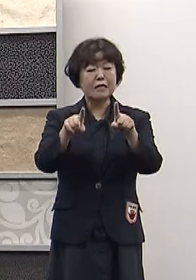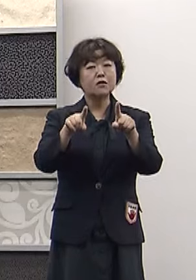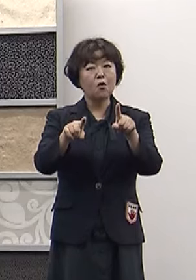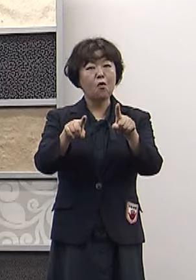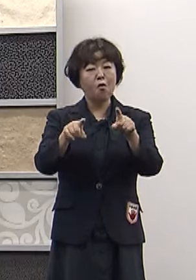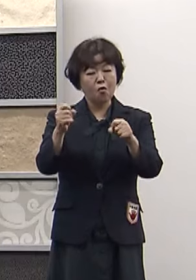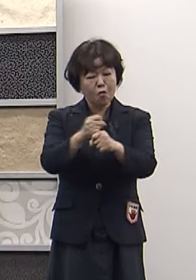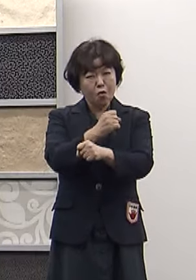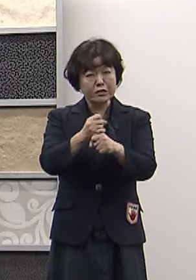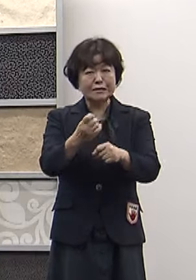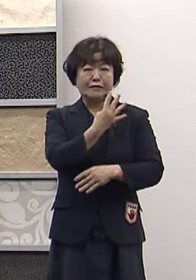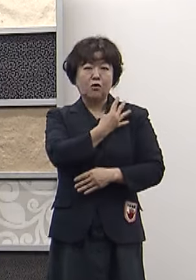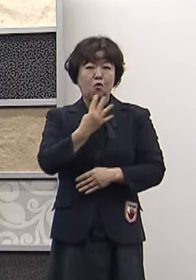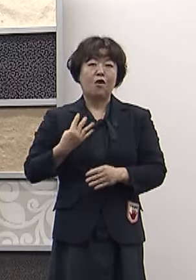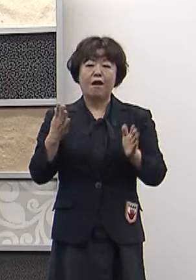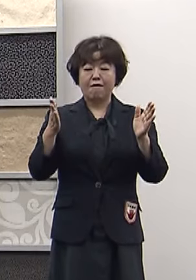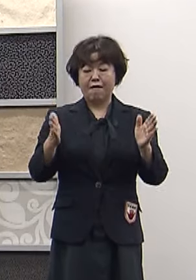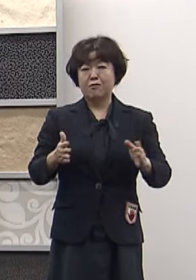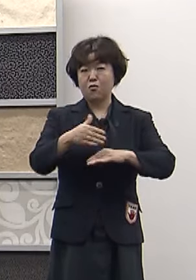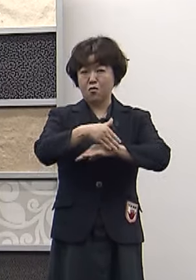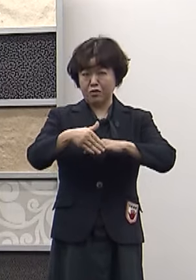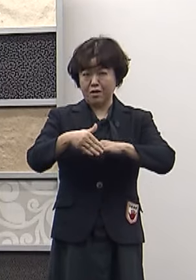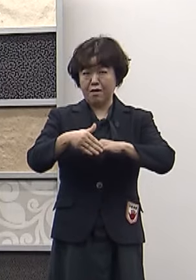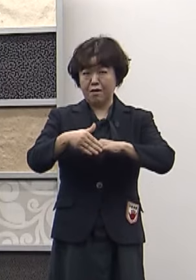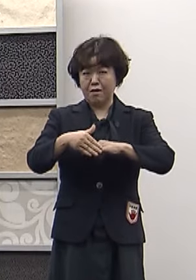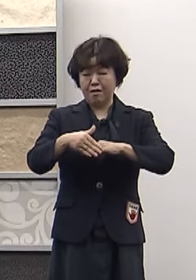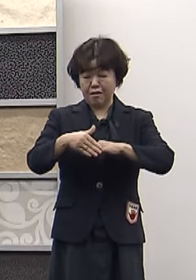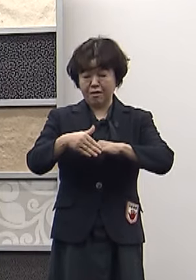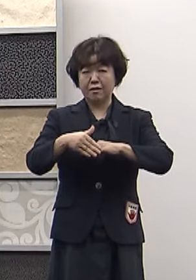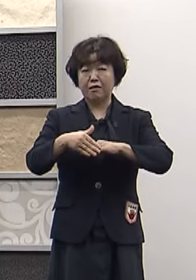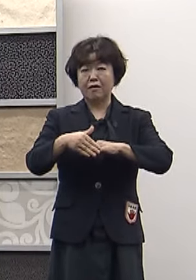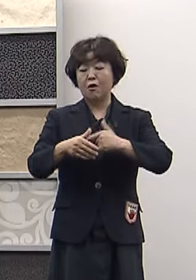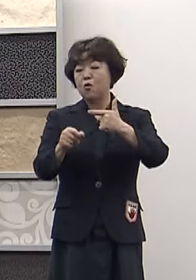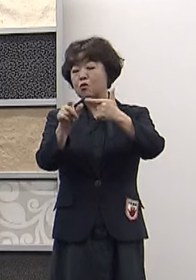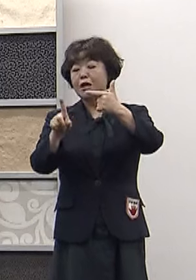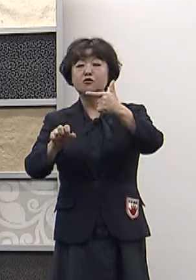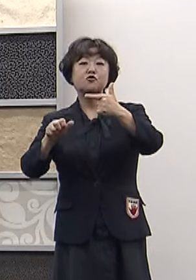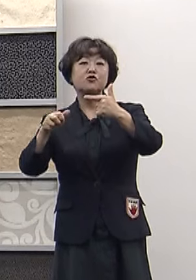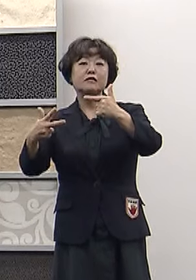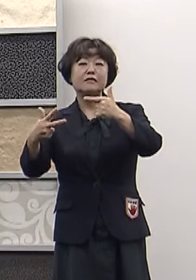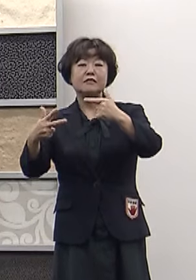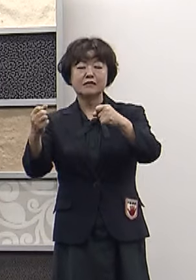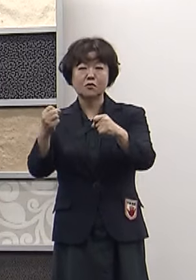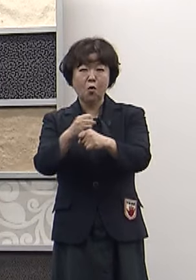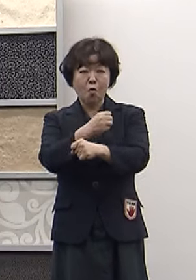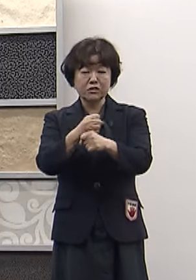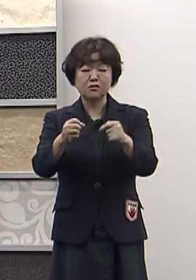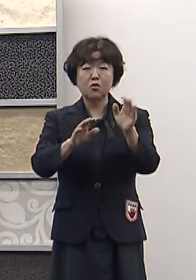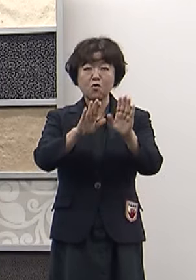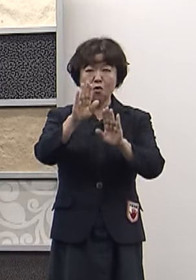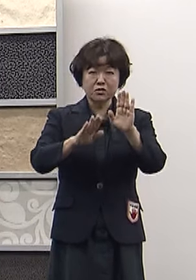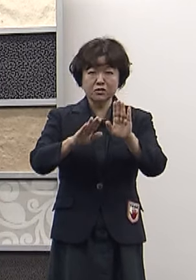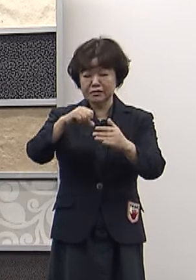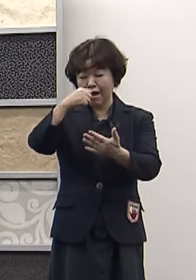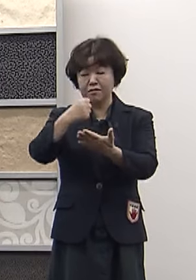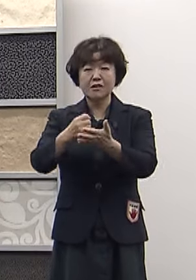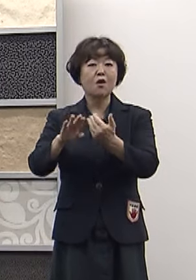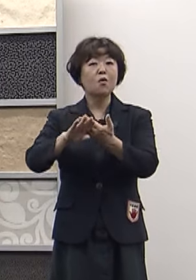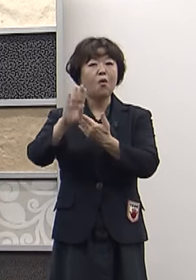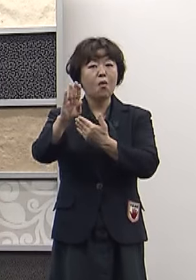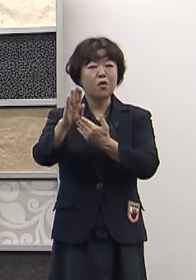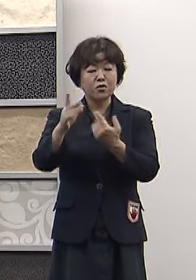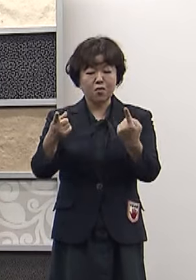程度かかる見込みとなっております。17日に報道の皆様に工事を行っている様子や完成後のゲ